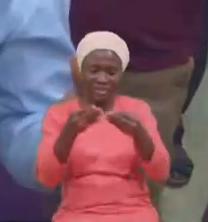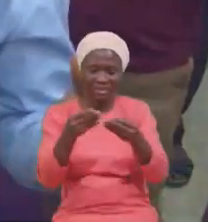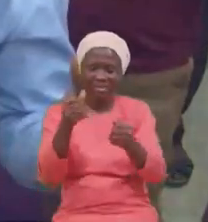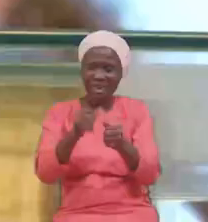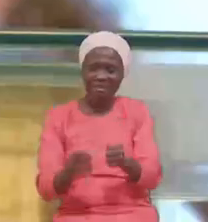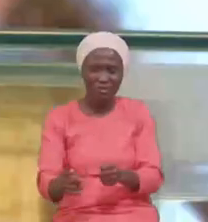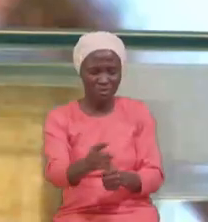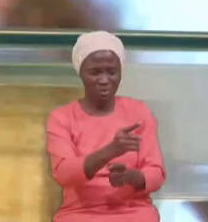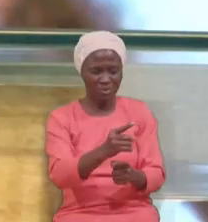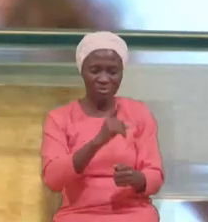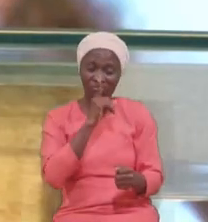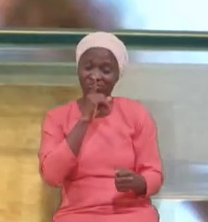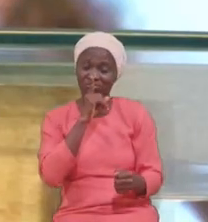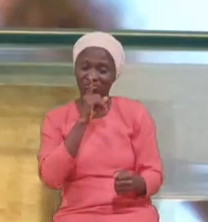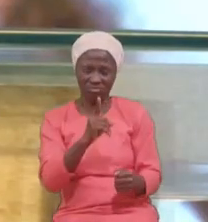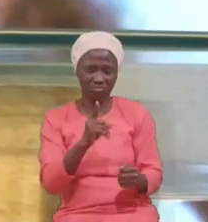tous l'assurance